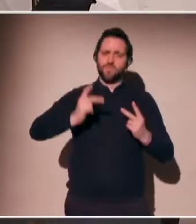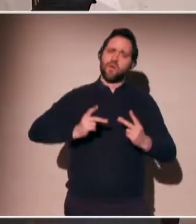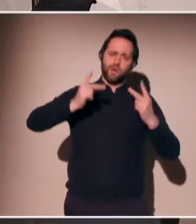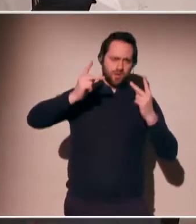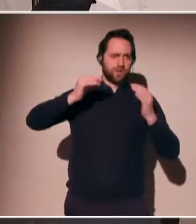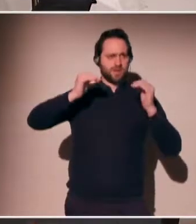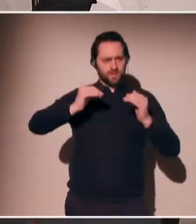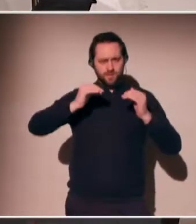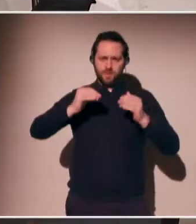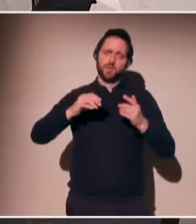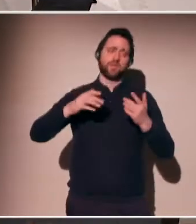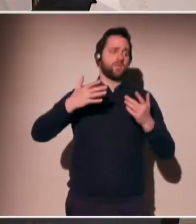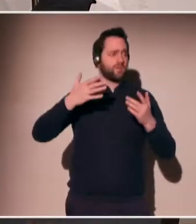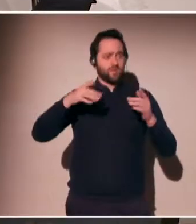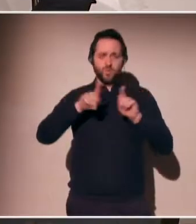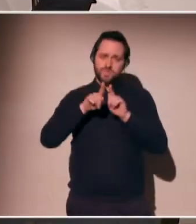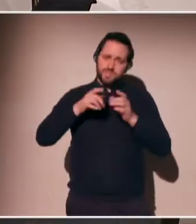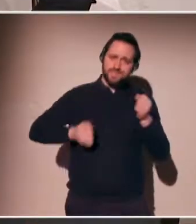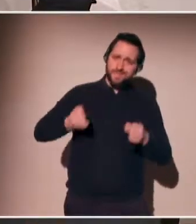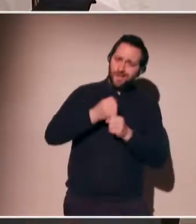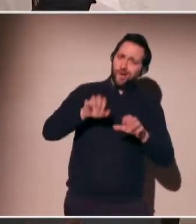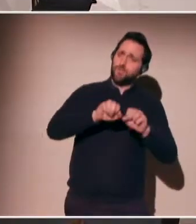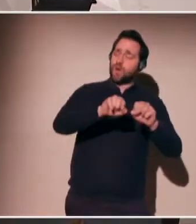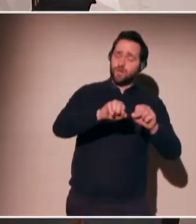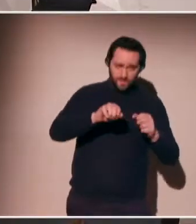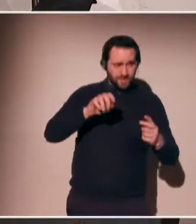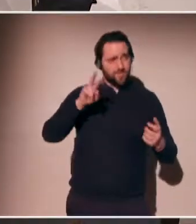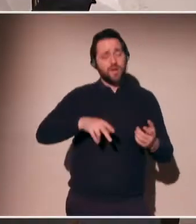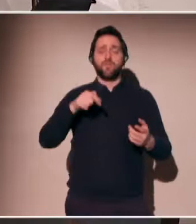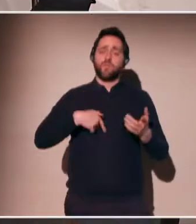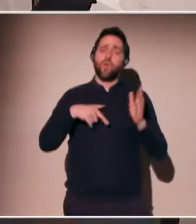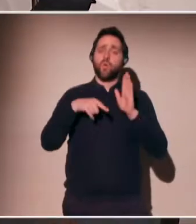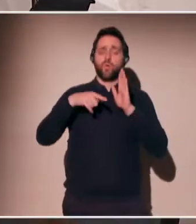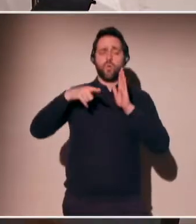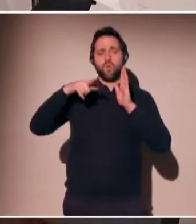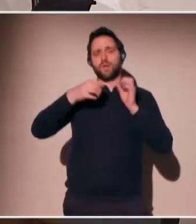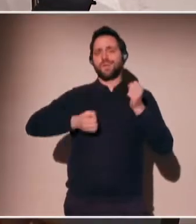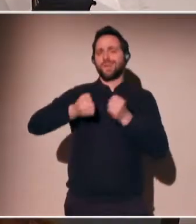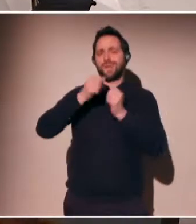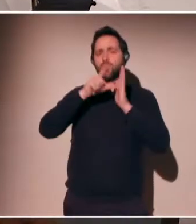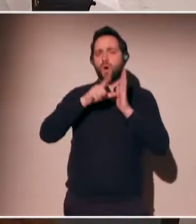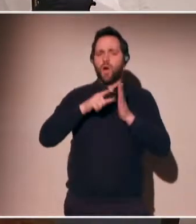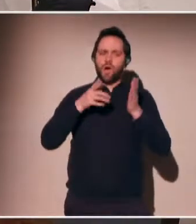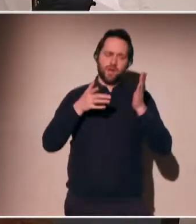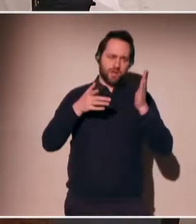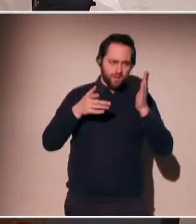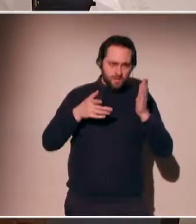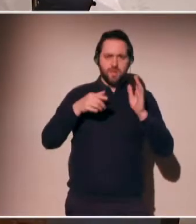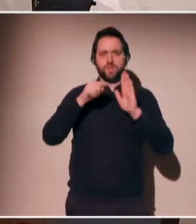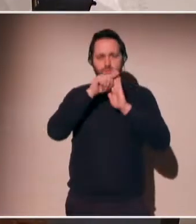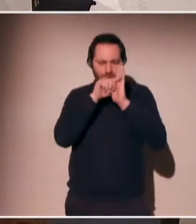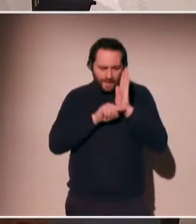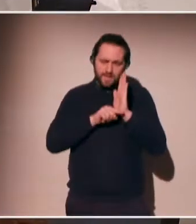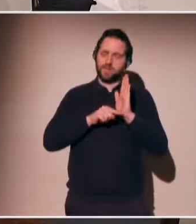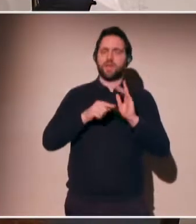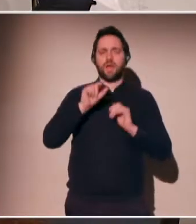vous avez raison, la vraie difficulté, ça va être de mettre le curseur au bon endroit. Mais le mettre